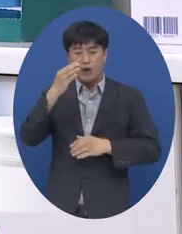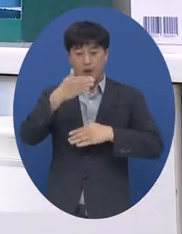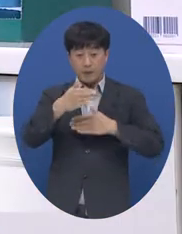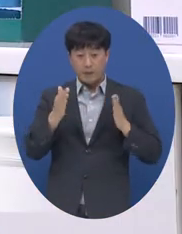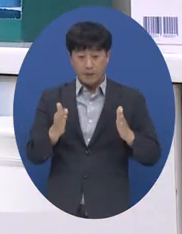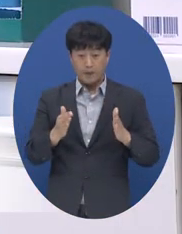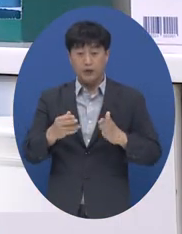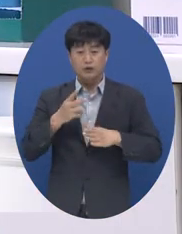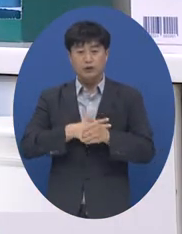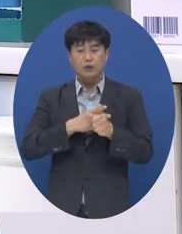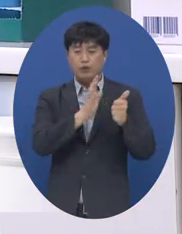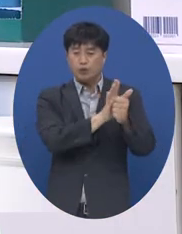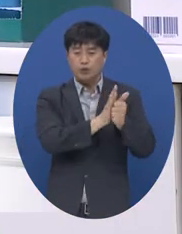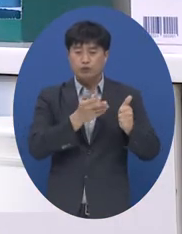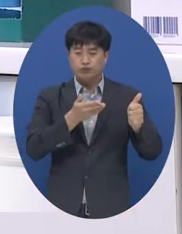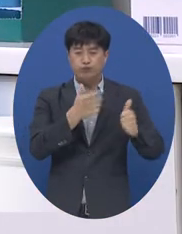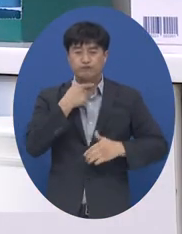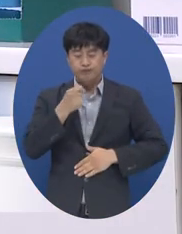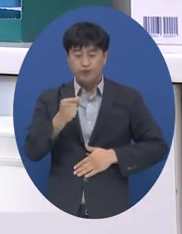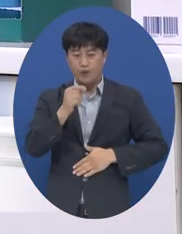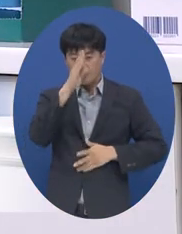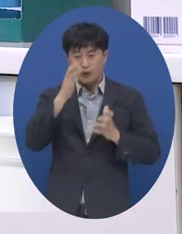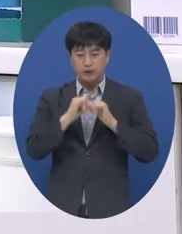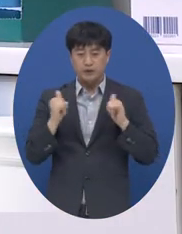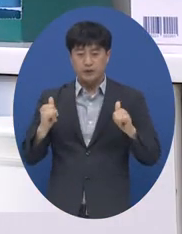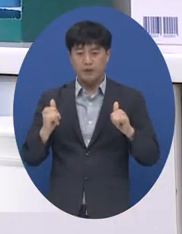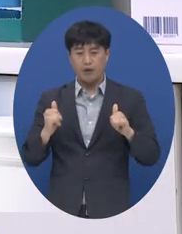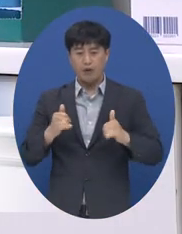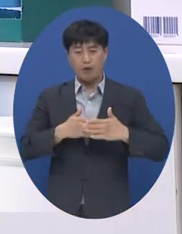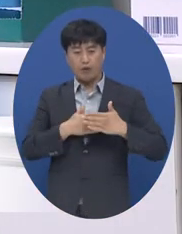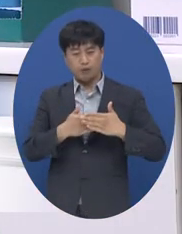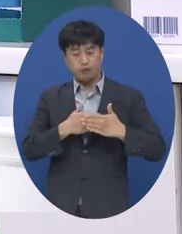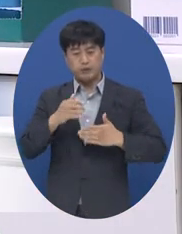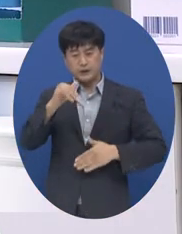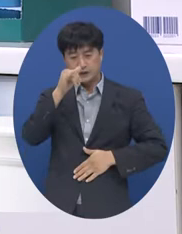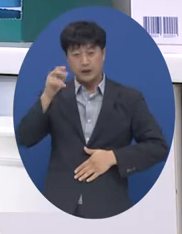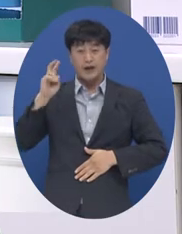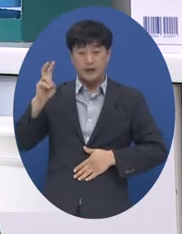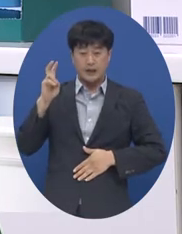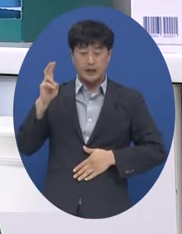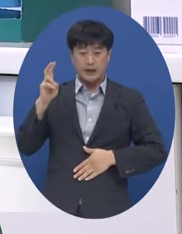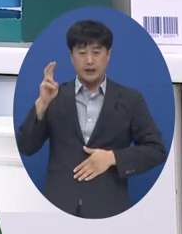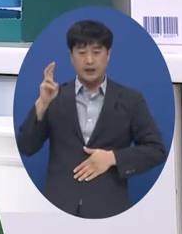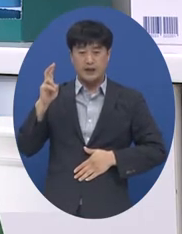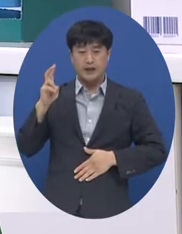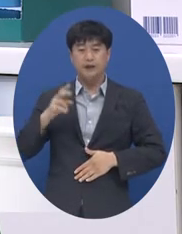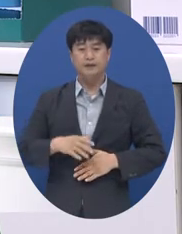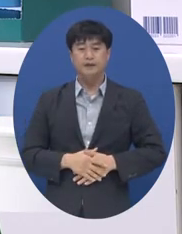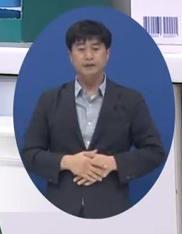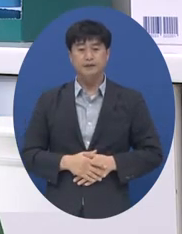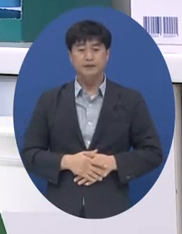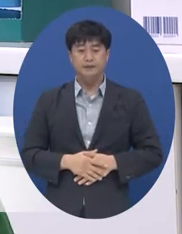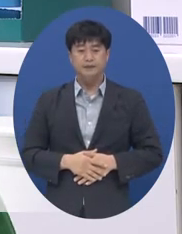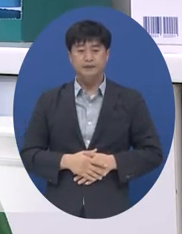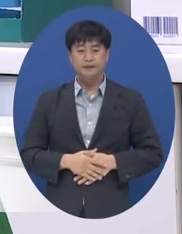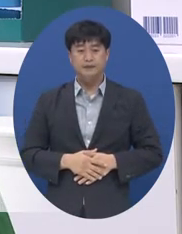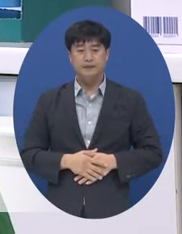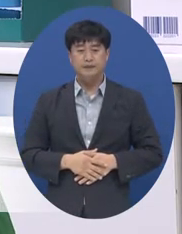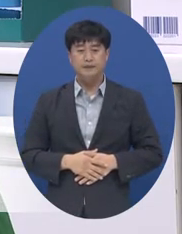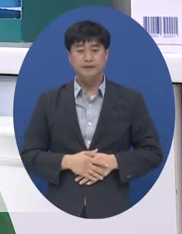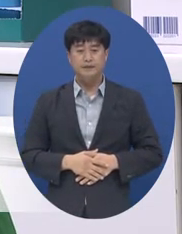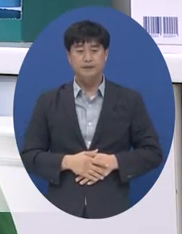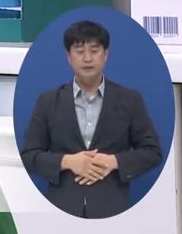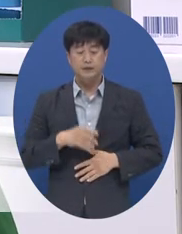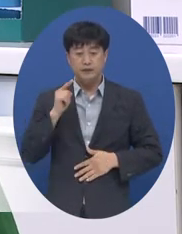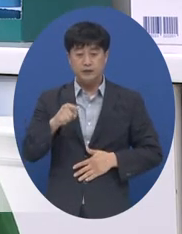병동에 있는 선생님들한테 좀 도움을 드리고 싶고 일단 환자분들도 아무래도 불안감이나 이런 게 있을 것